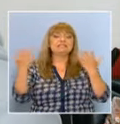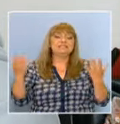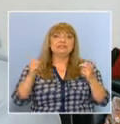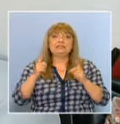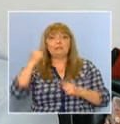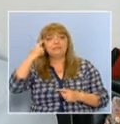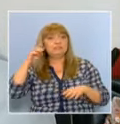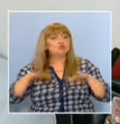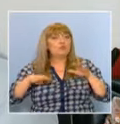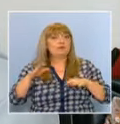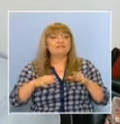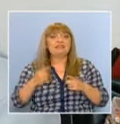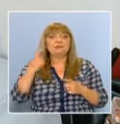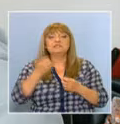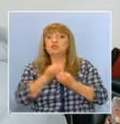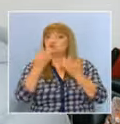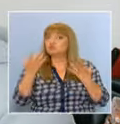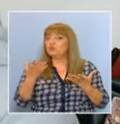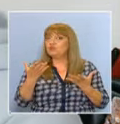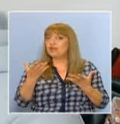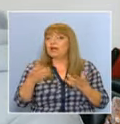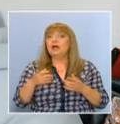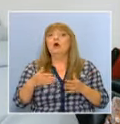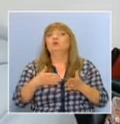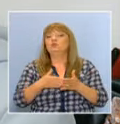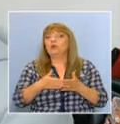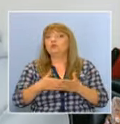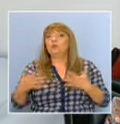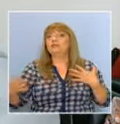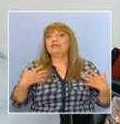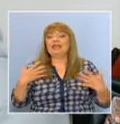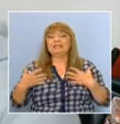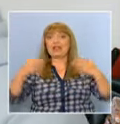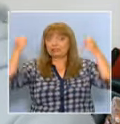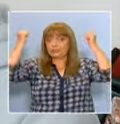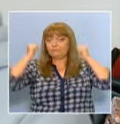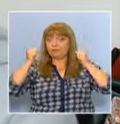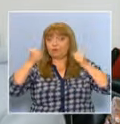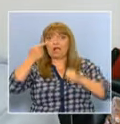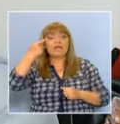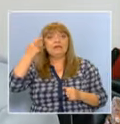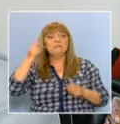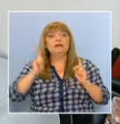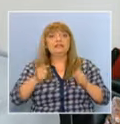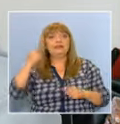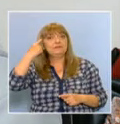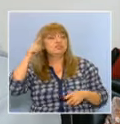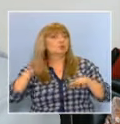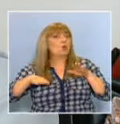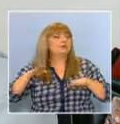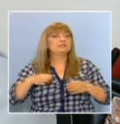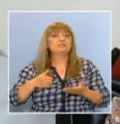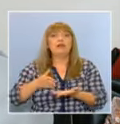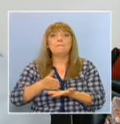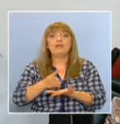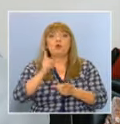естествено с събитието, докато театралната перука и театралния грим трябва да бъдат съобразени с периода,